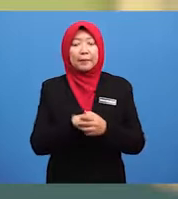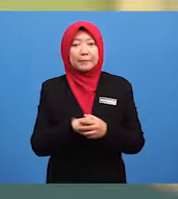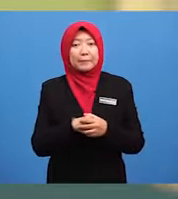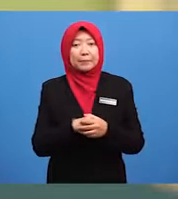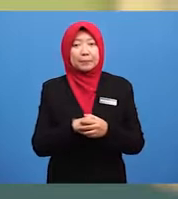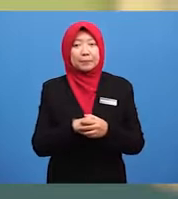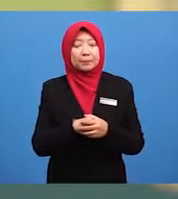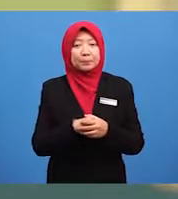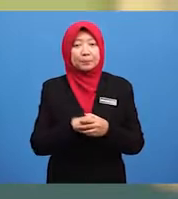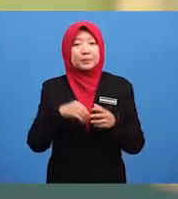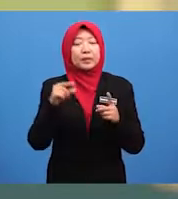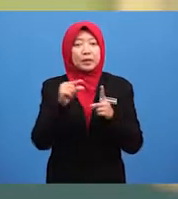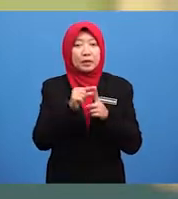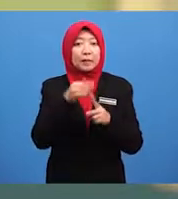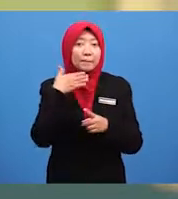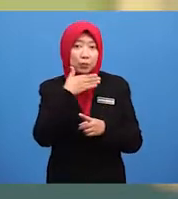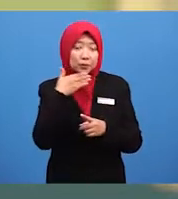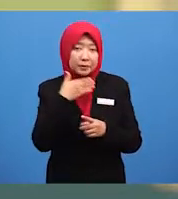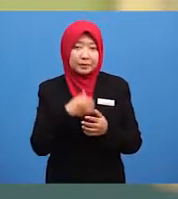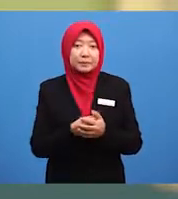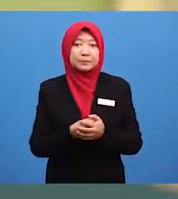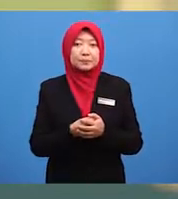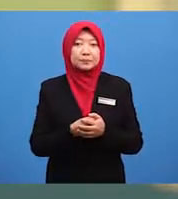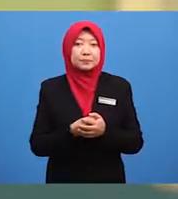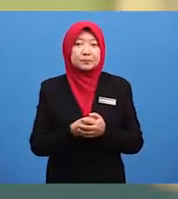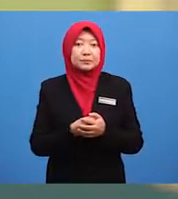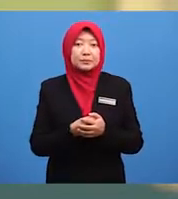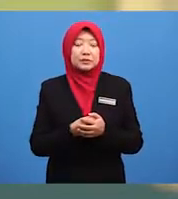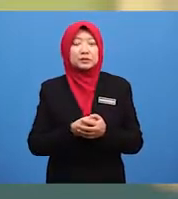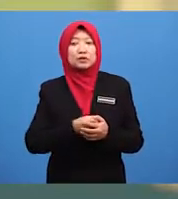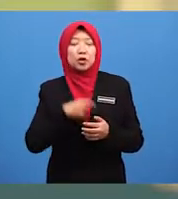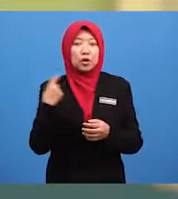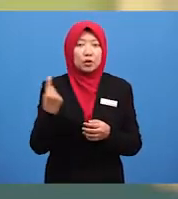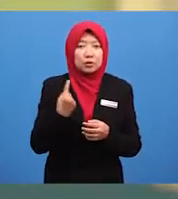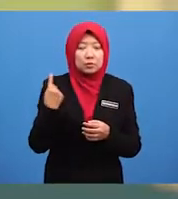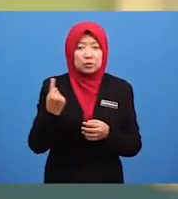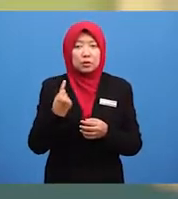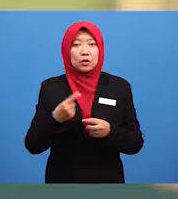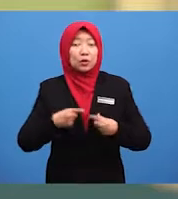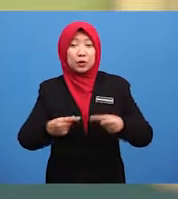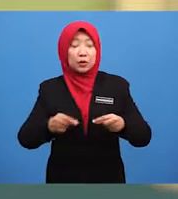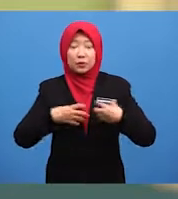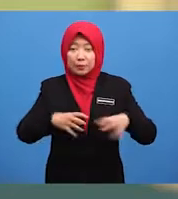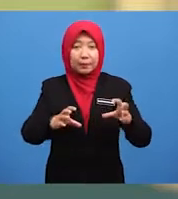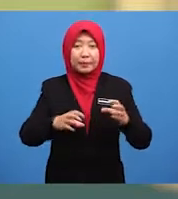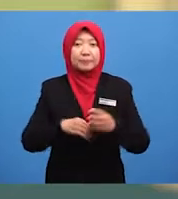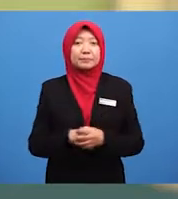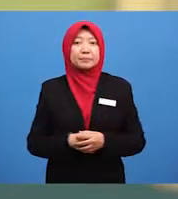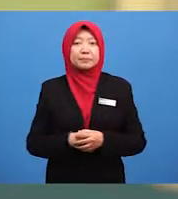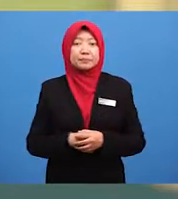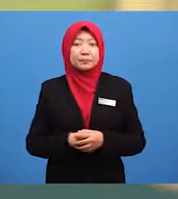muda merujuk kepada golongan yang sentiasa bergerak pantas,